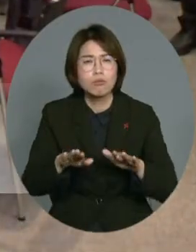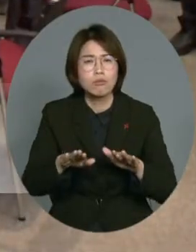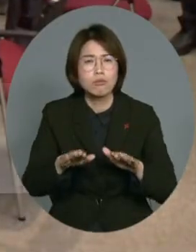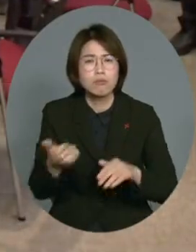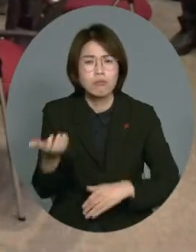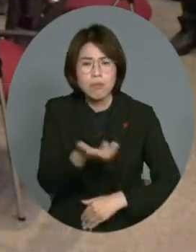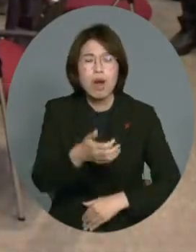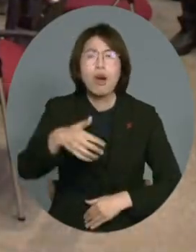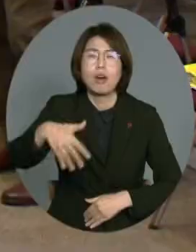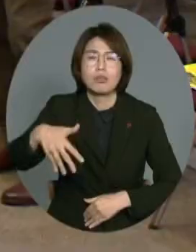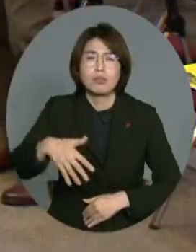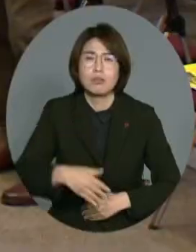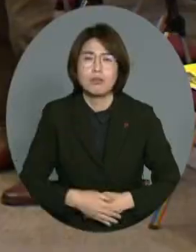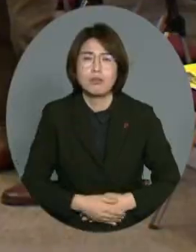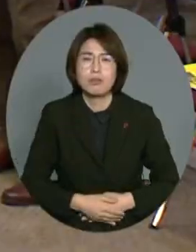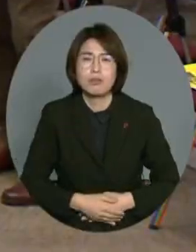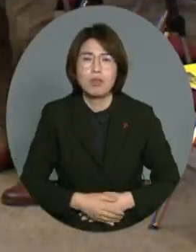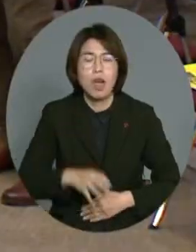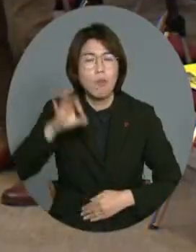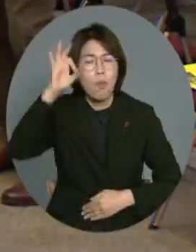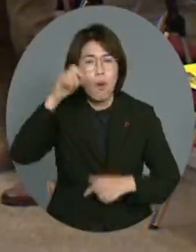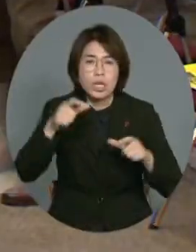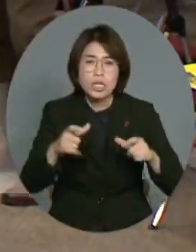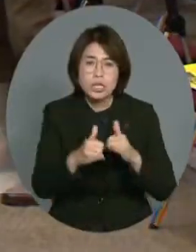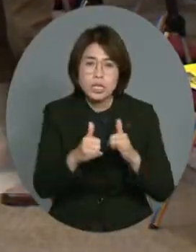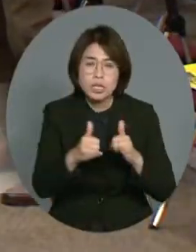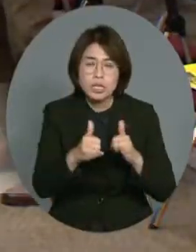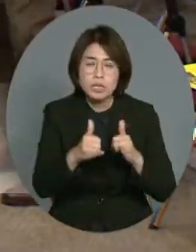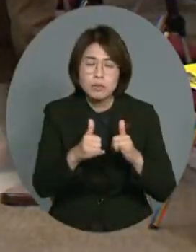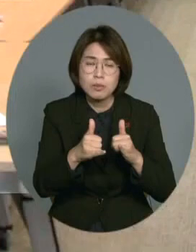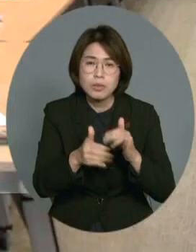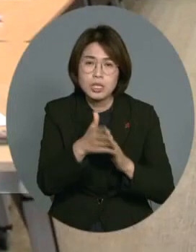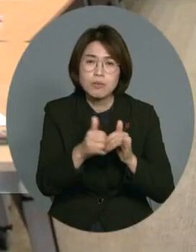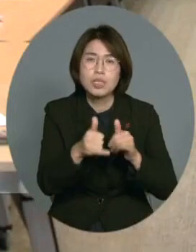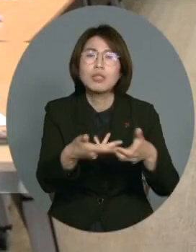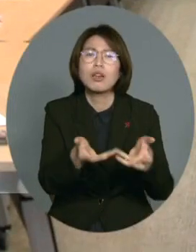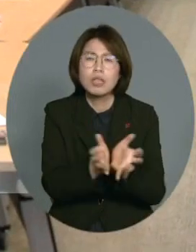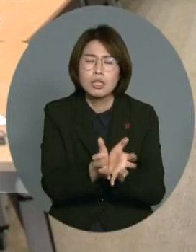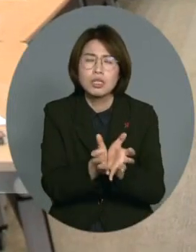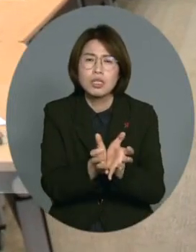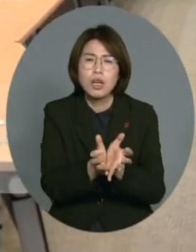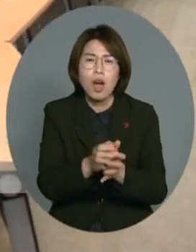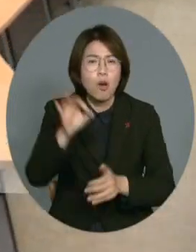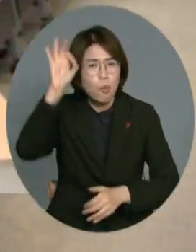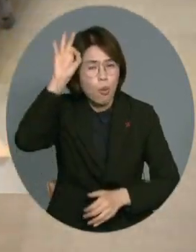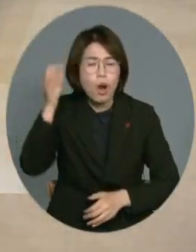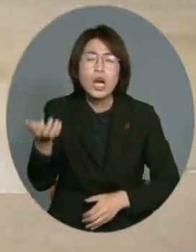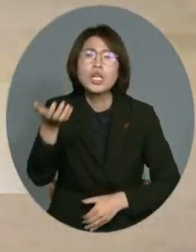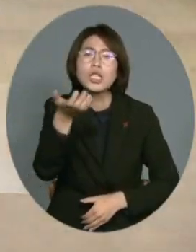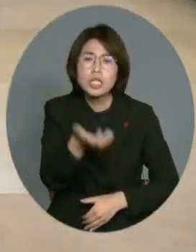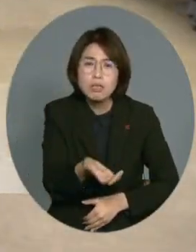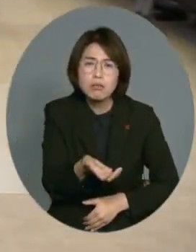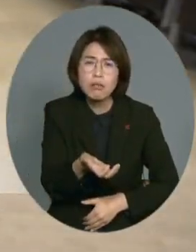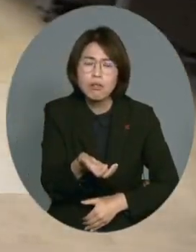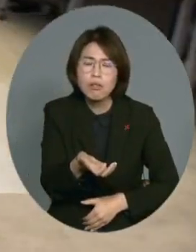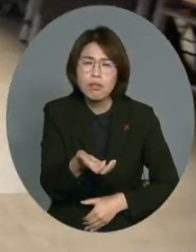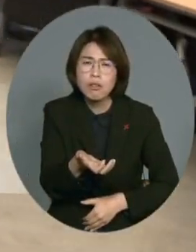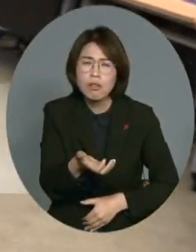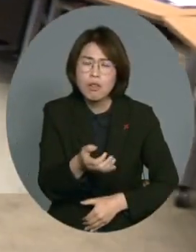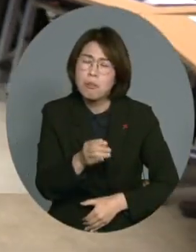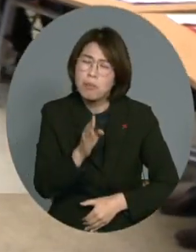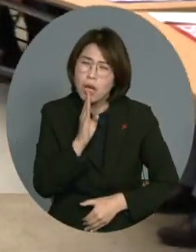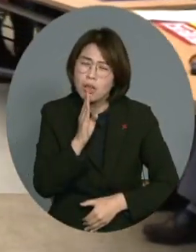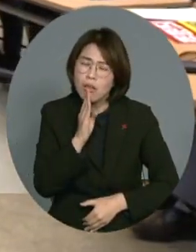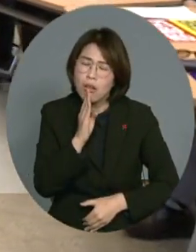진전이 없기 때문입니다 포항지역 시민단체는 최근 포스코홀딩스의 포항 이전에 대한 진정성을 찾아보기